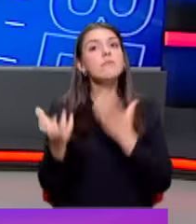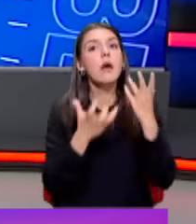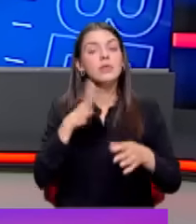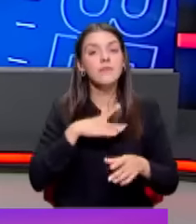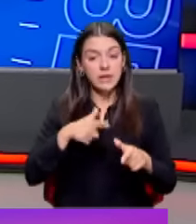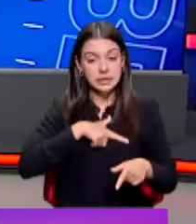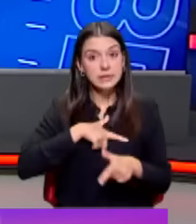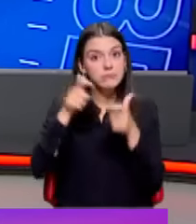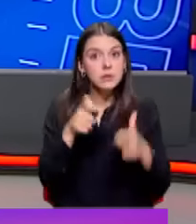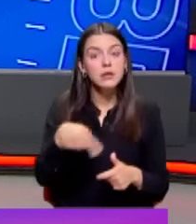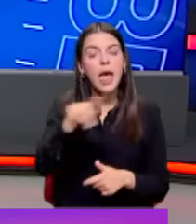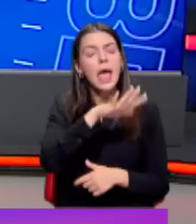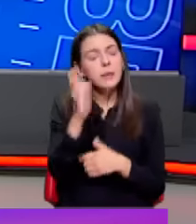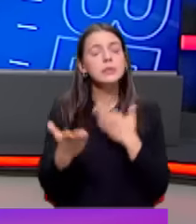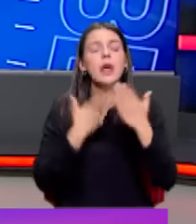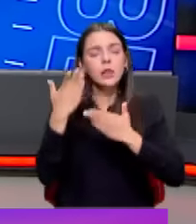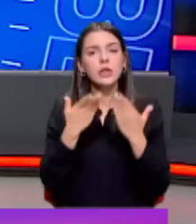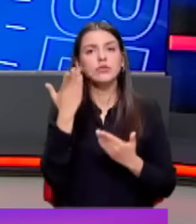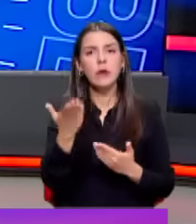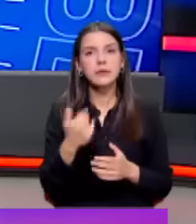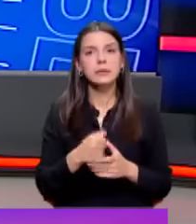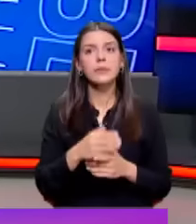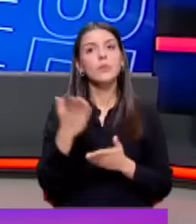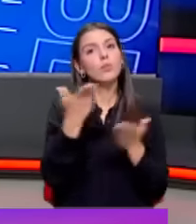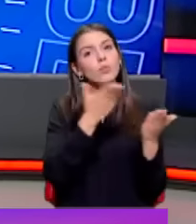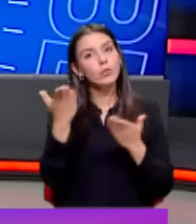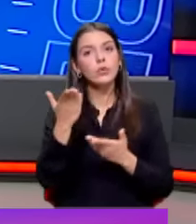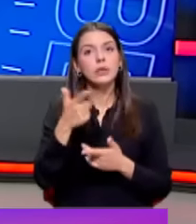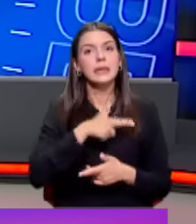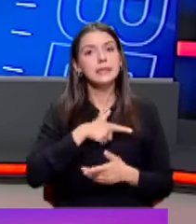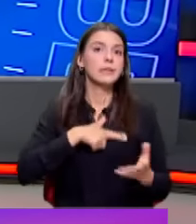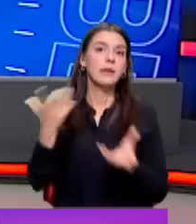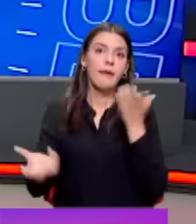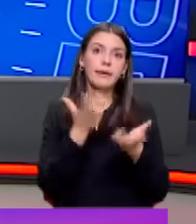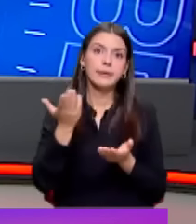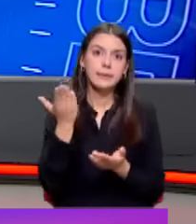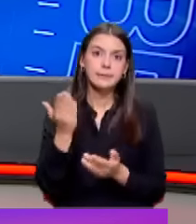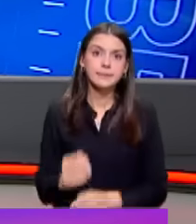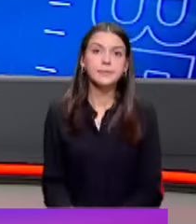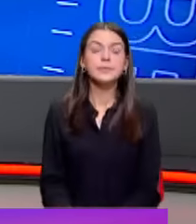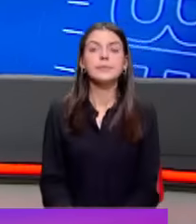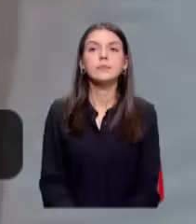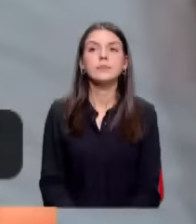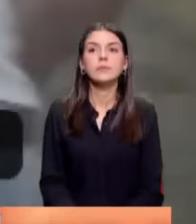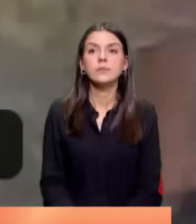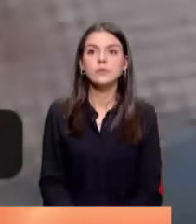İzmir sınırları içerisinde. Hepsinden bahsedeceğiz. Buyursunlar İzmir yangını.